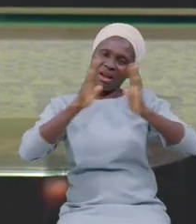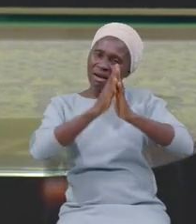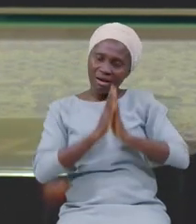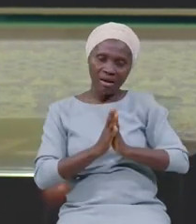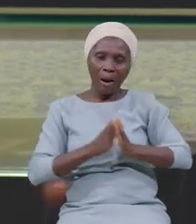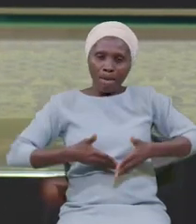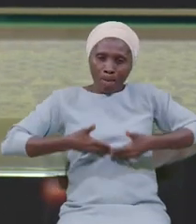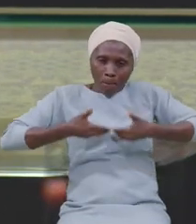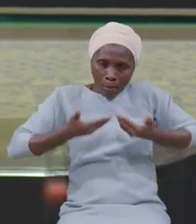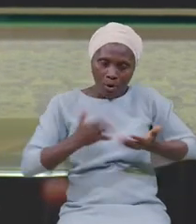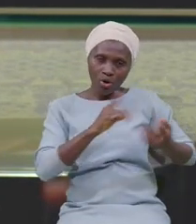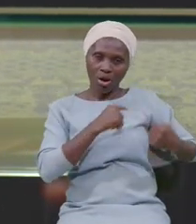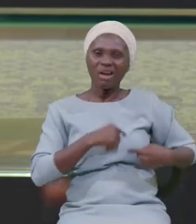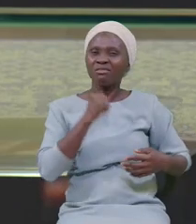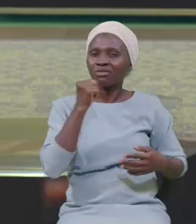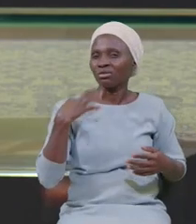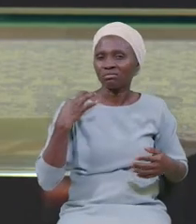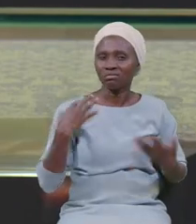l'Éternel. Brisez